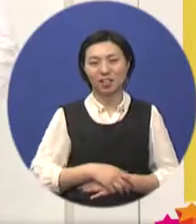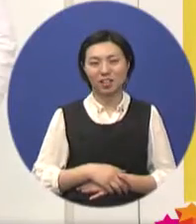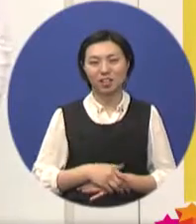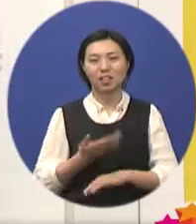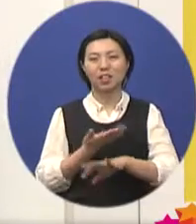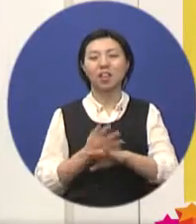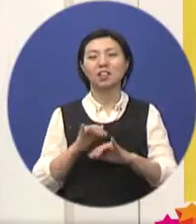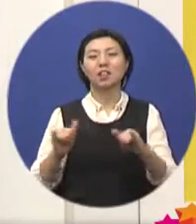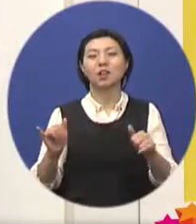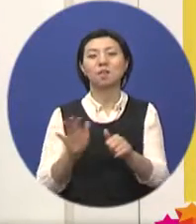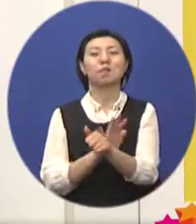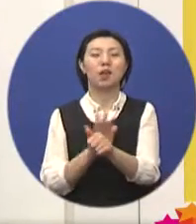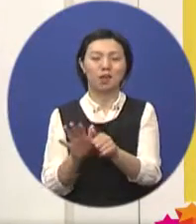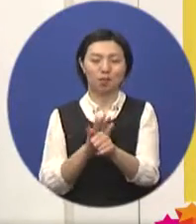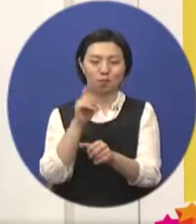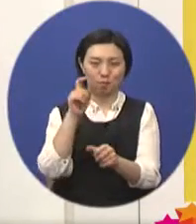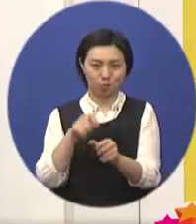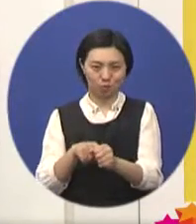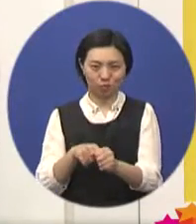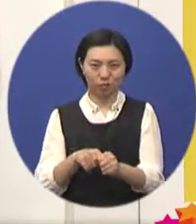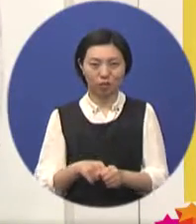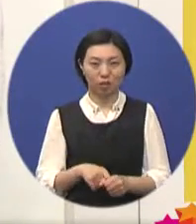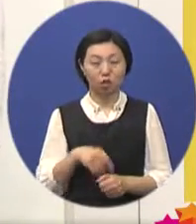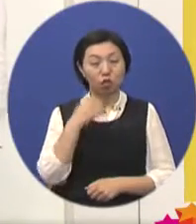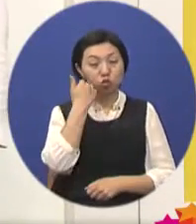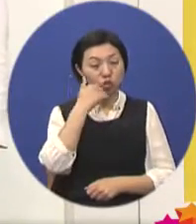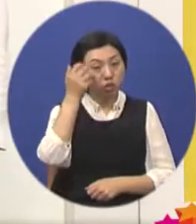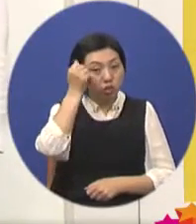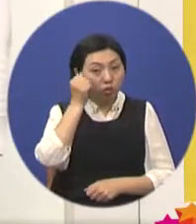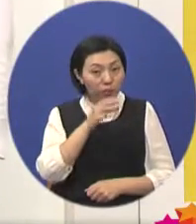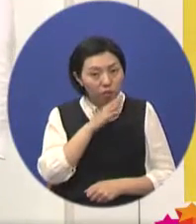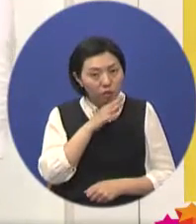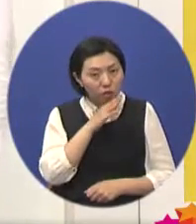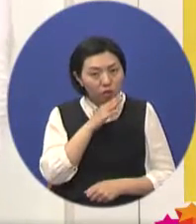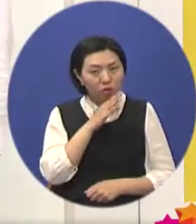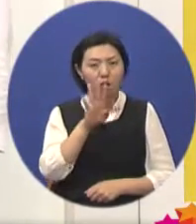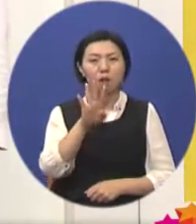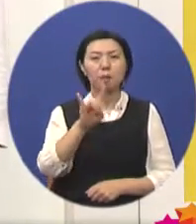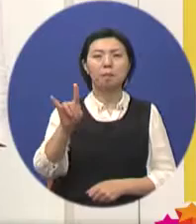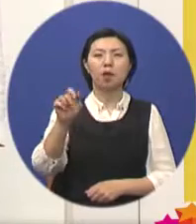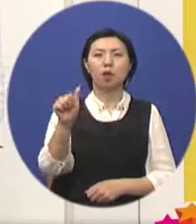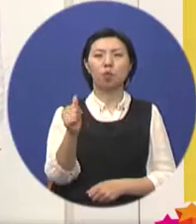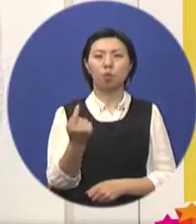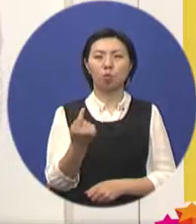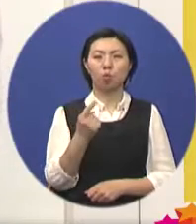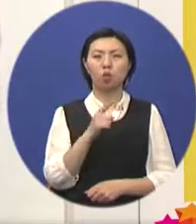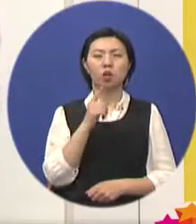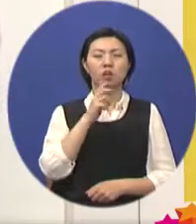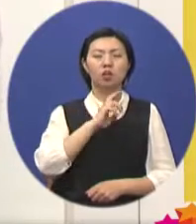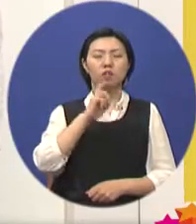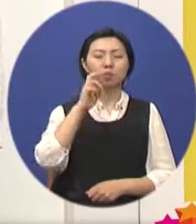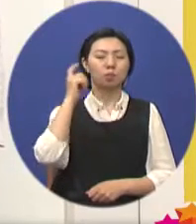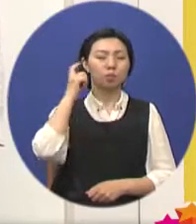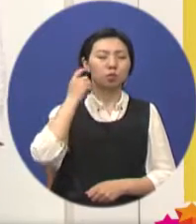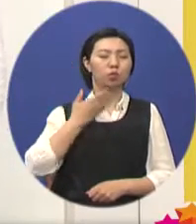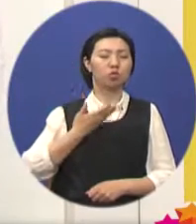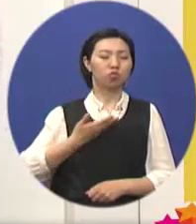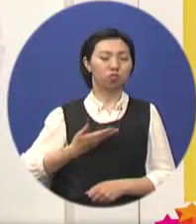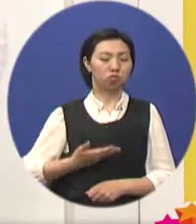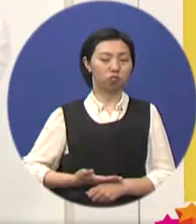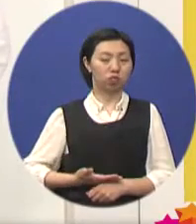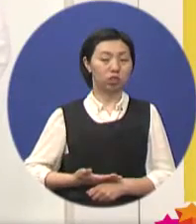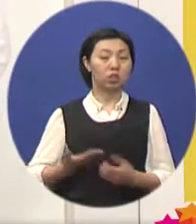깊은, 배려. 깊은 뜻이. 예, 예. 누구신지 기억나세요? 아, 우리 아버님 예. 배워 노래 중저음의 목소리 주인공이십니까? 무슨 일 하시는데요?